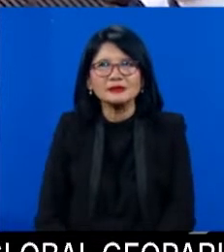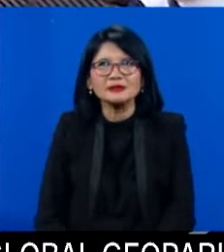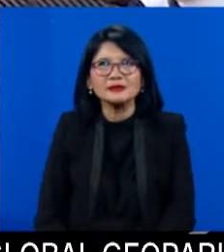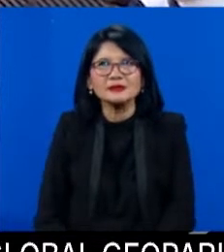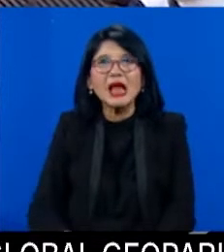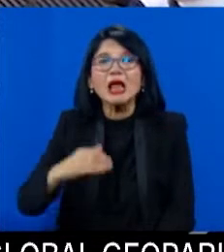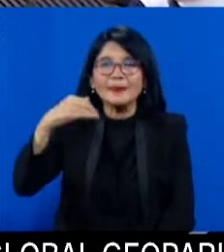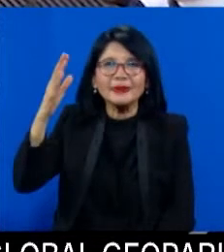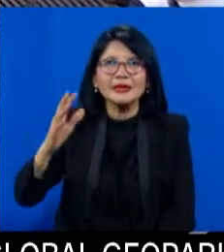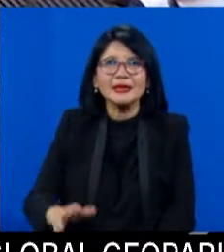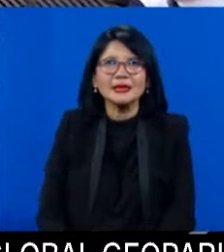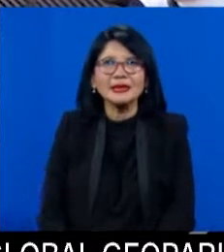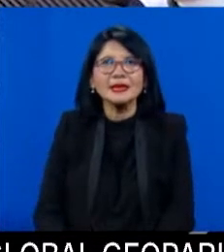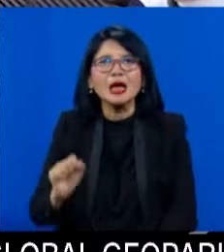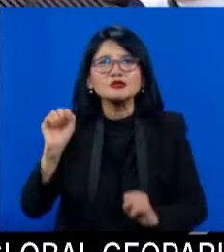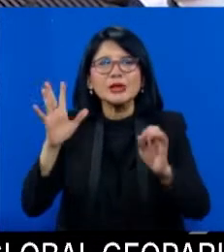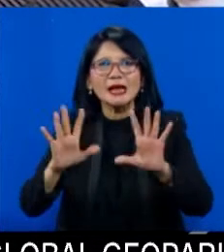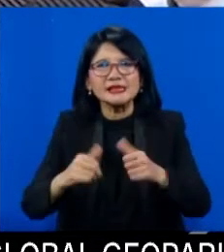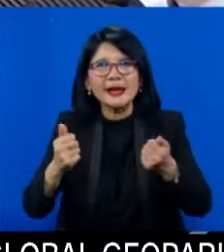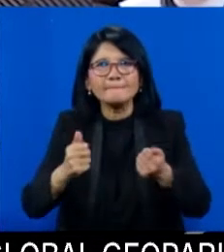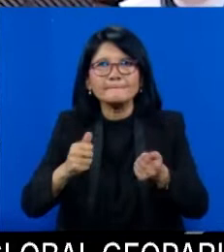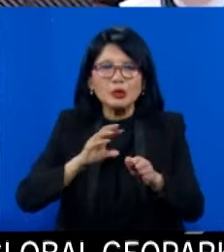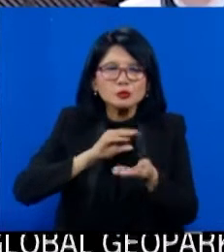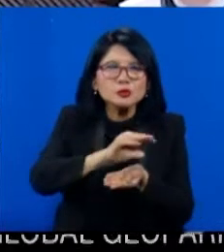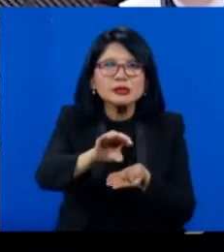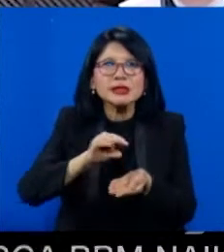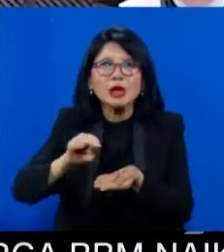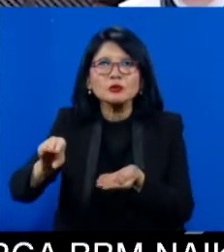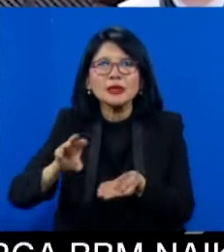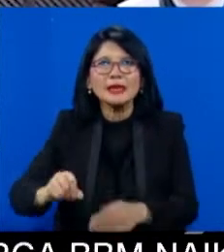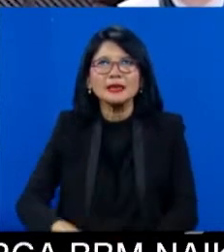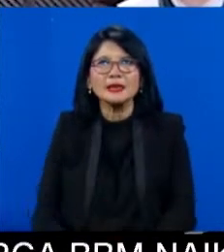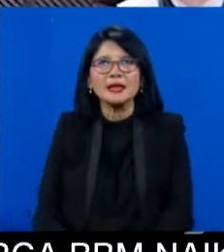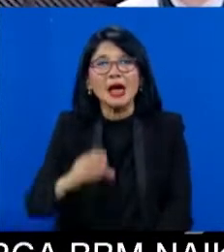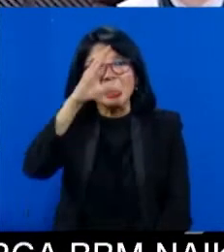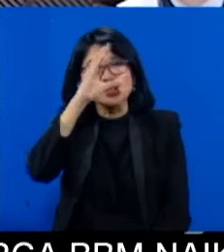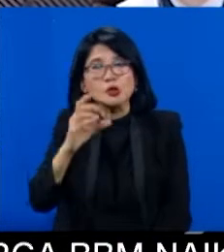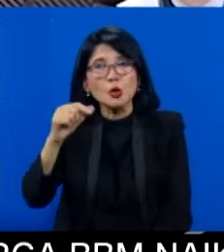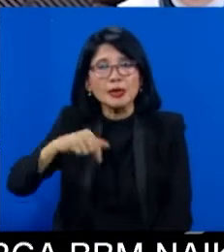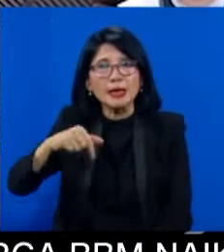18 juta 800 ribu lebih yang sudah siap untuk disalurkan. Sore ini juga kami harus menyelesaikan